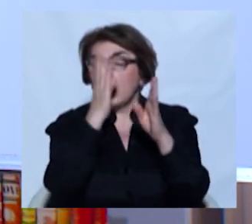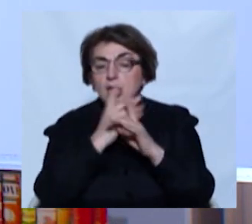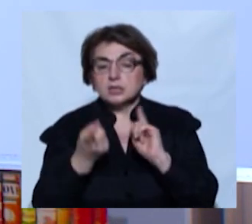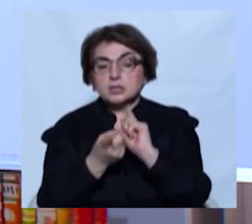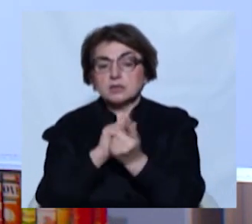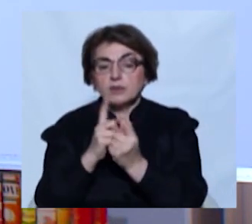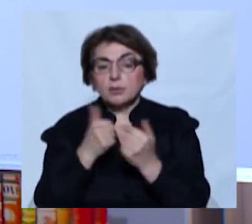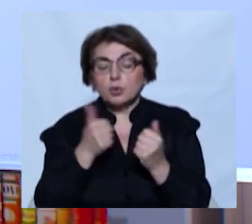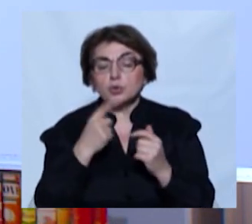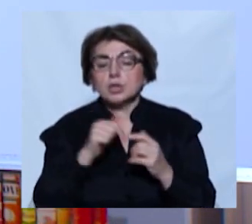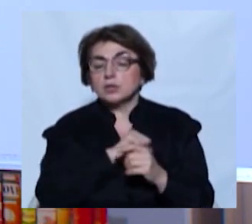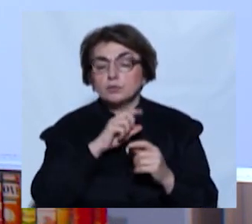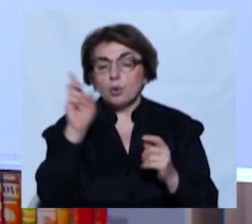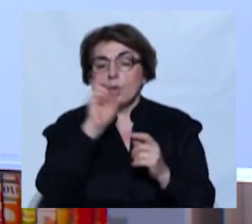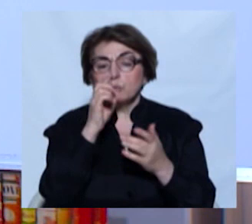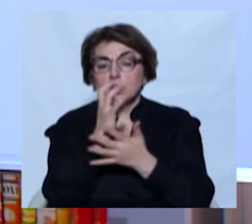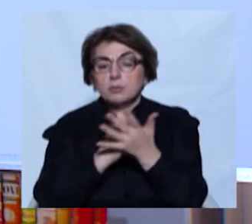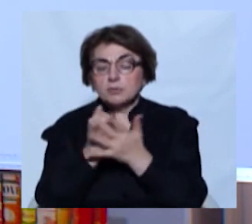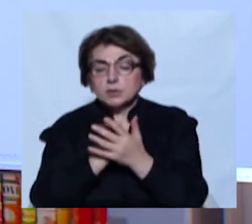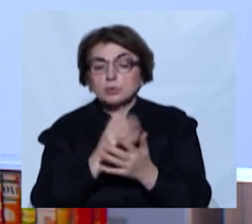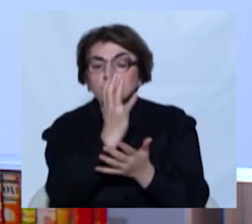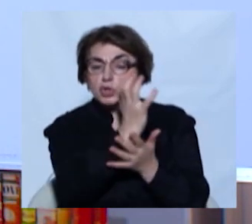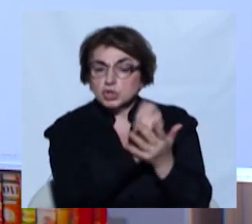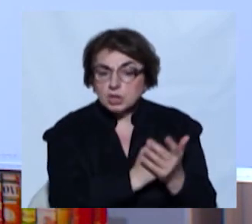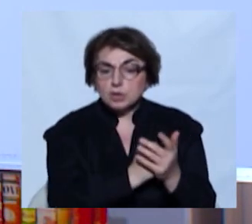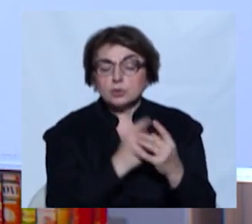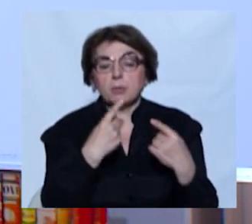როგორიც არის ბუნებრივი რესურსების, რა თქმა უნდა, შენარჩუნება,